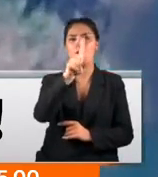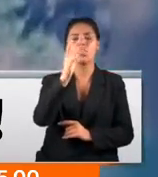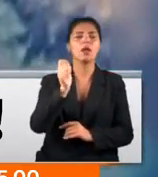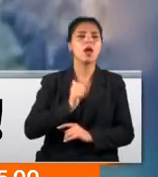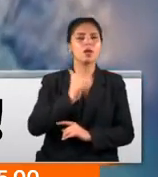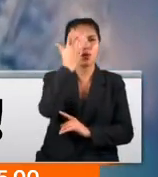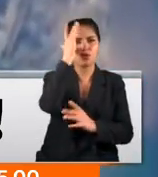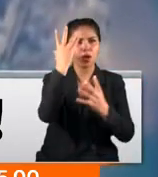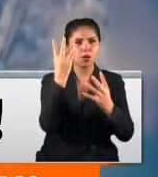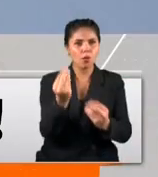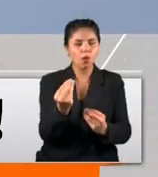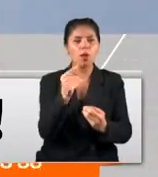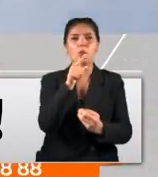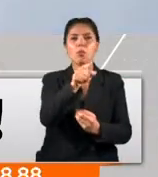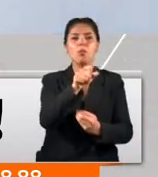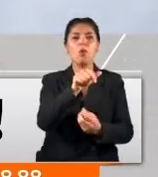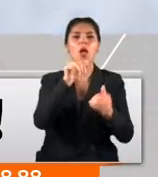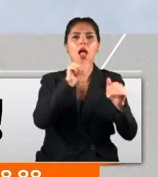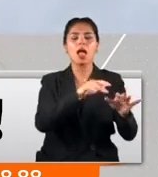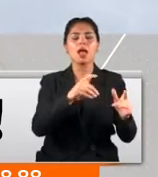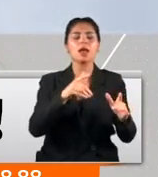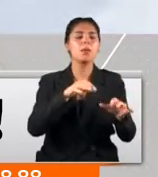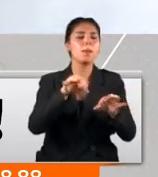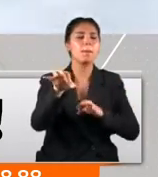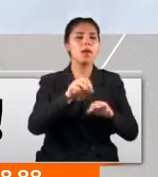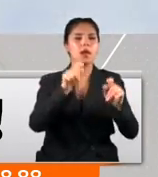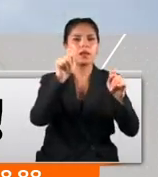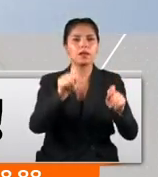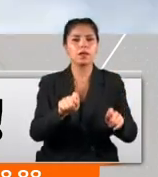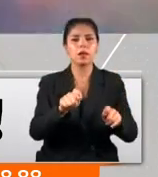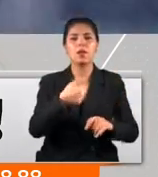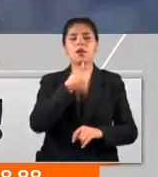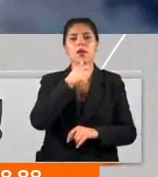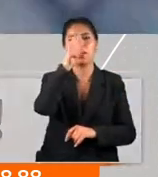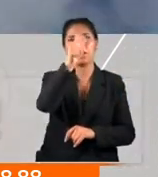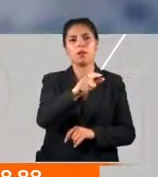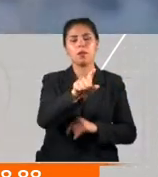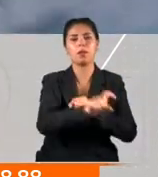Dağlıca saldırısının planlayıcısı Aslan Çelek kod adlı teröristi öldürdü.